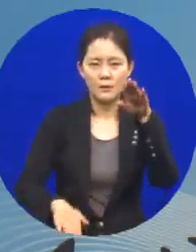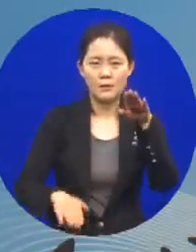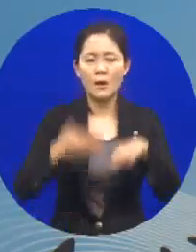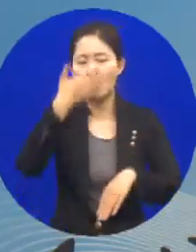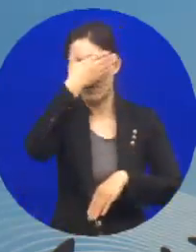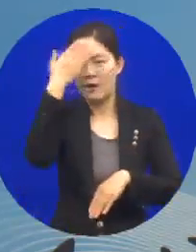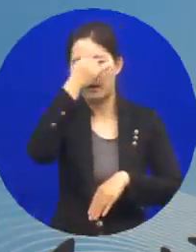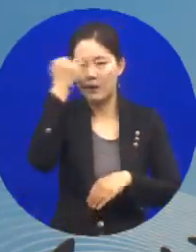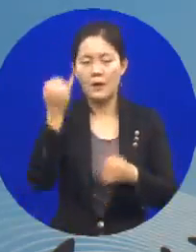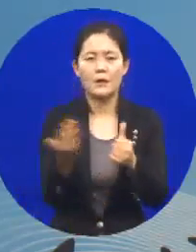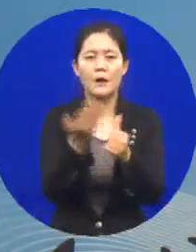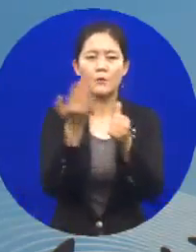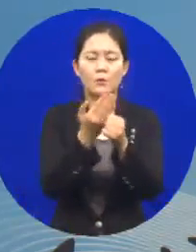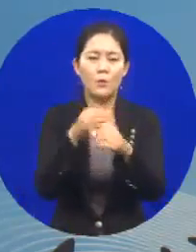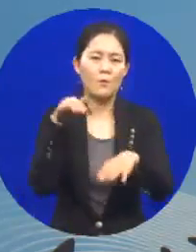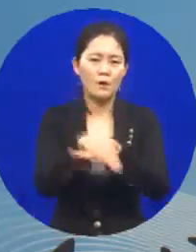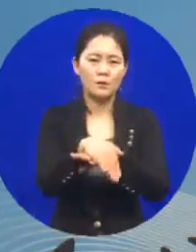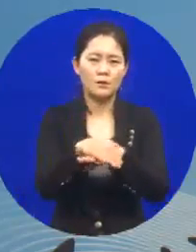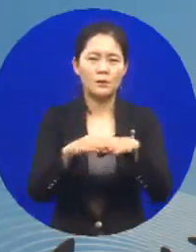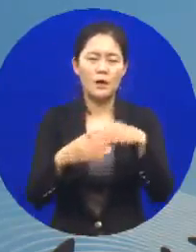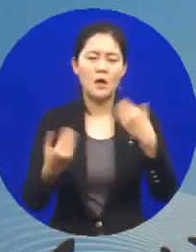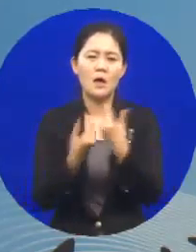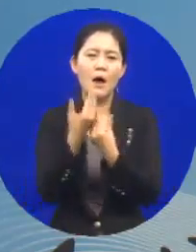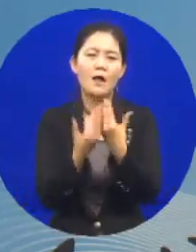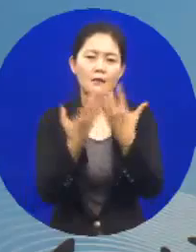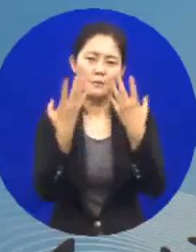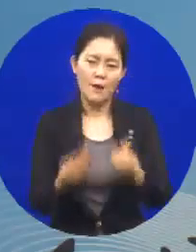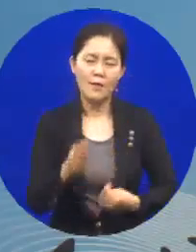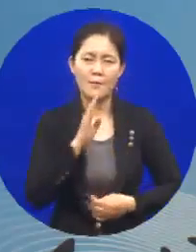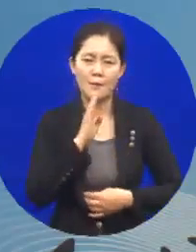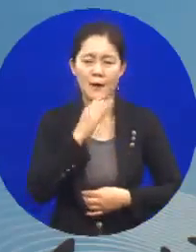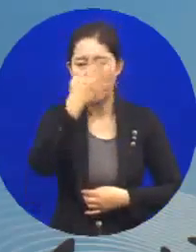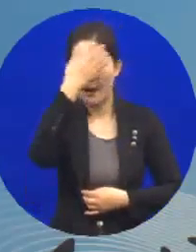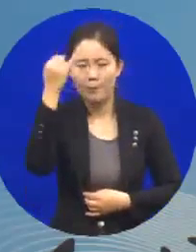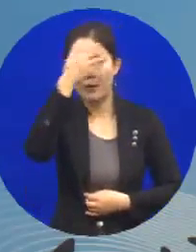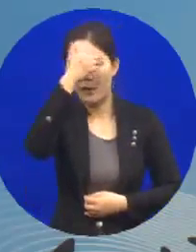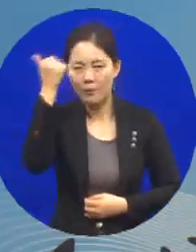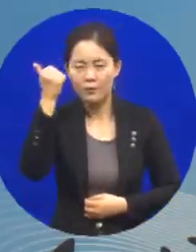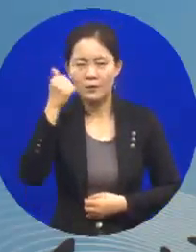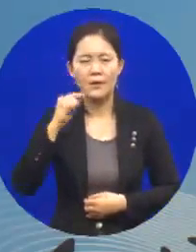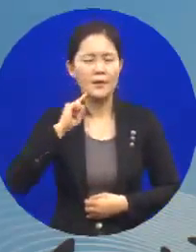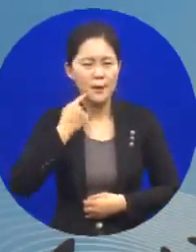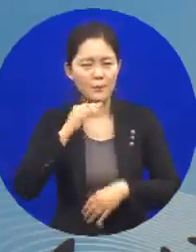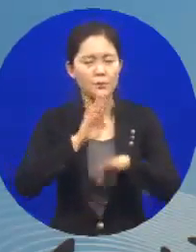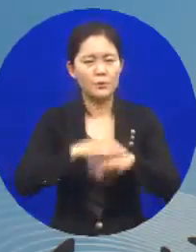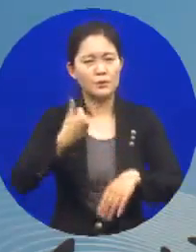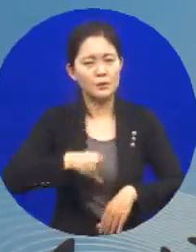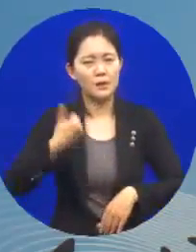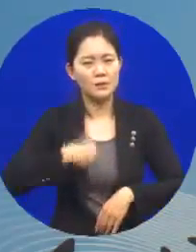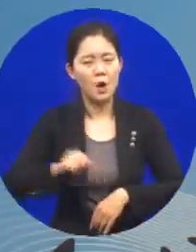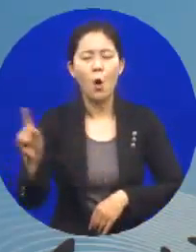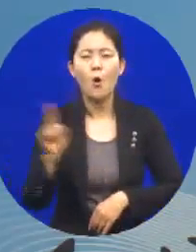있는 조부모의 양육 방식으로 예상 밖의 갈등을 겪는 가정이 많다고 합니다. 할머니, 할아버지 눈엔 예쁘기만 한